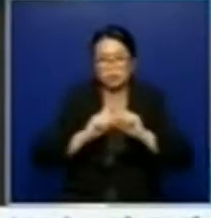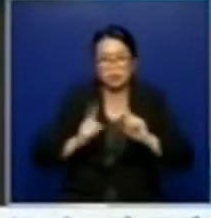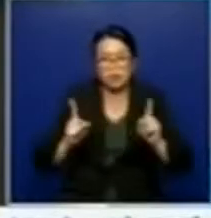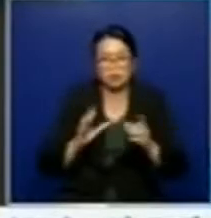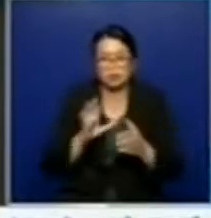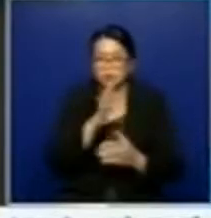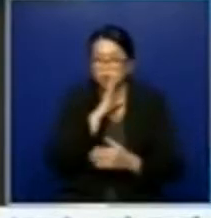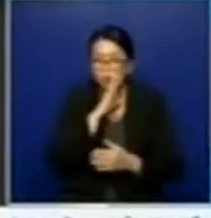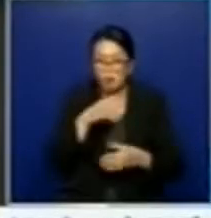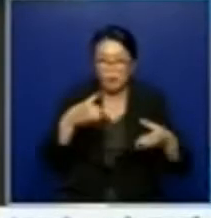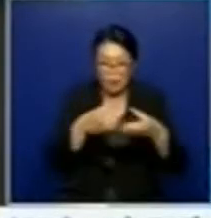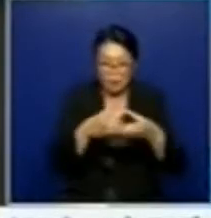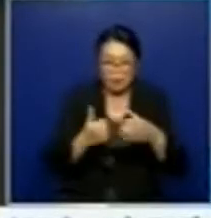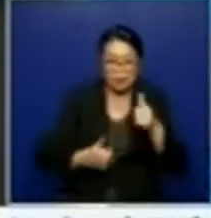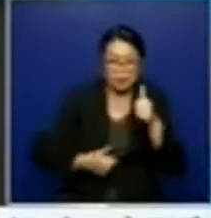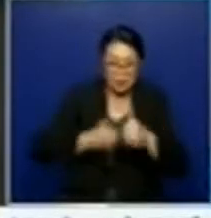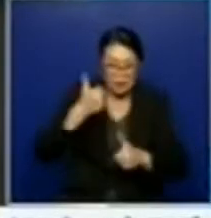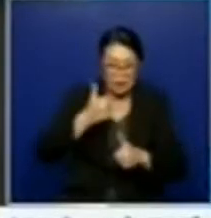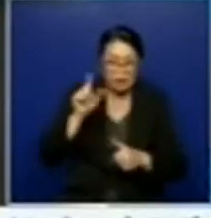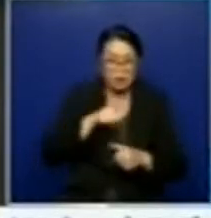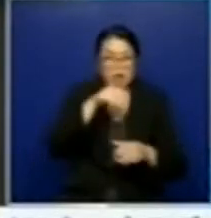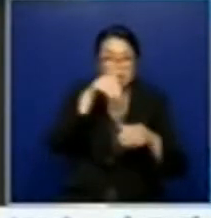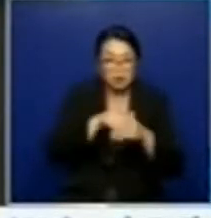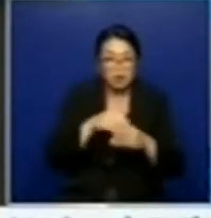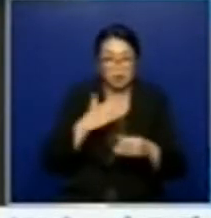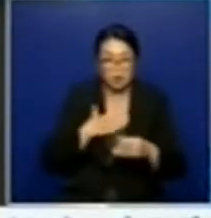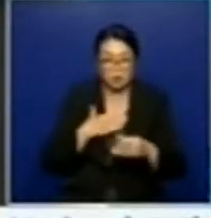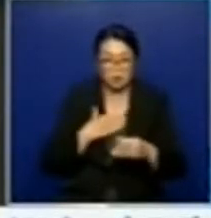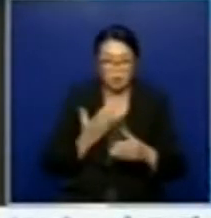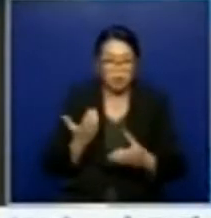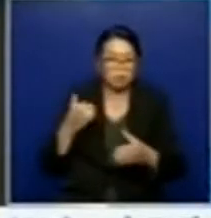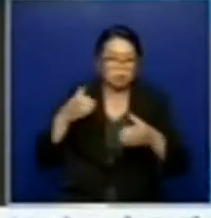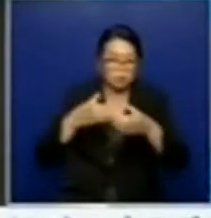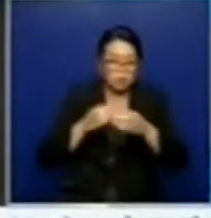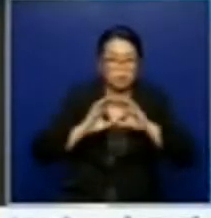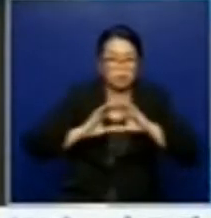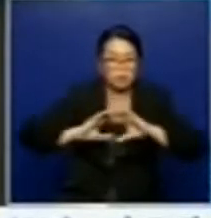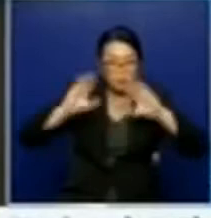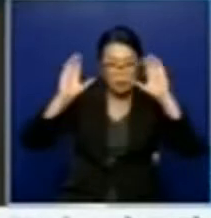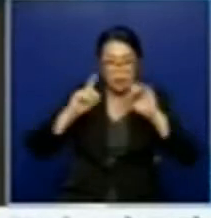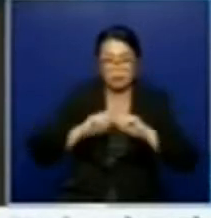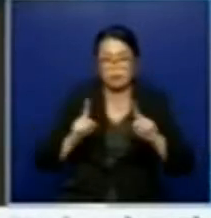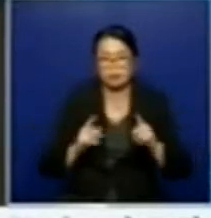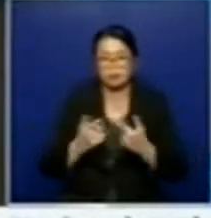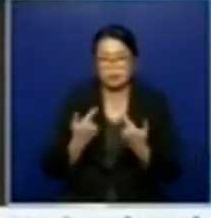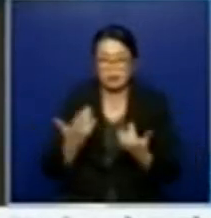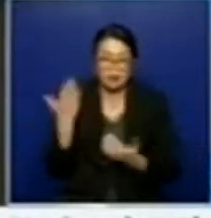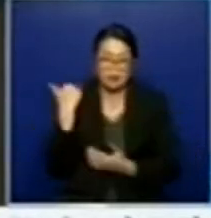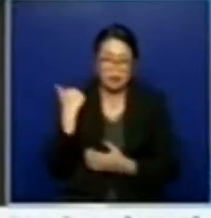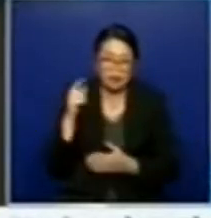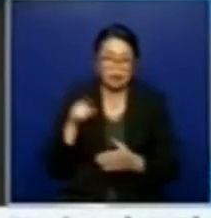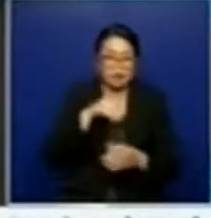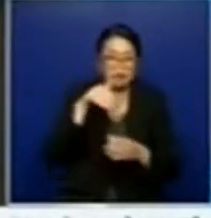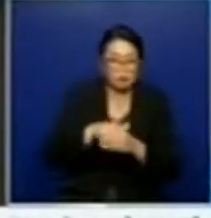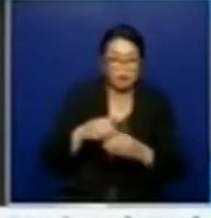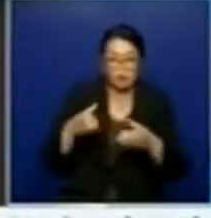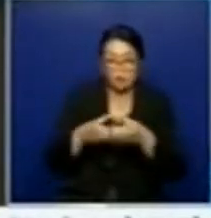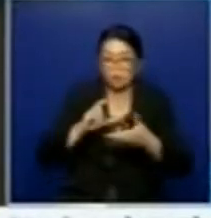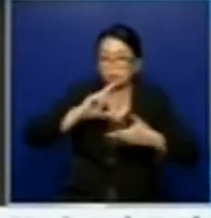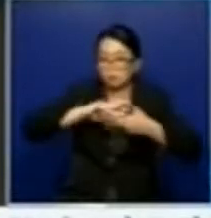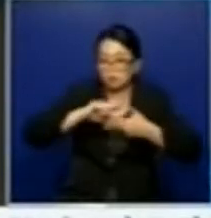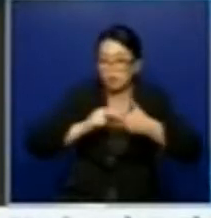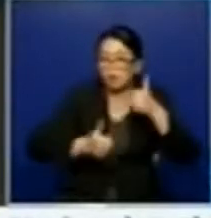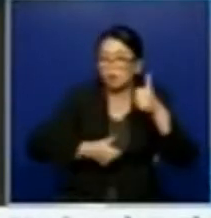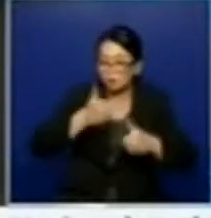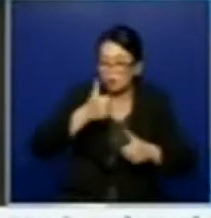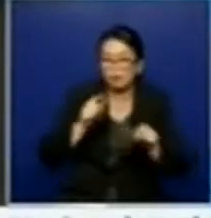าอยู่ชนะการเลือกตั้งเนี่ยพวกผมก็คงไม่ได้เป็นรัฐบาลนะครับคือวันนี้การเลือกตั้งที่ผ่านมาพรรคพลังประชารัฐก็ชนะการเลือกตั้งนะ